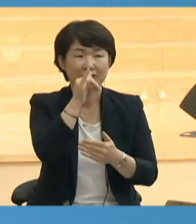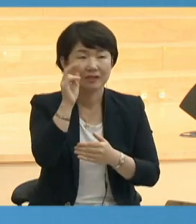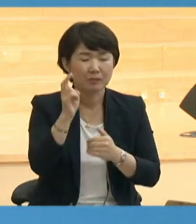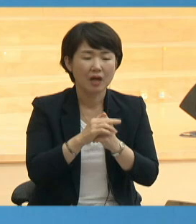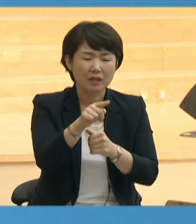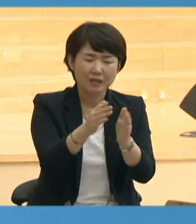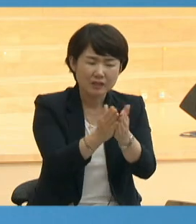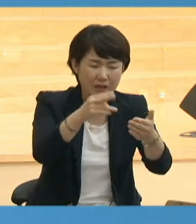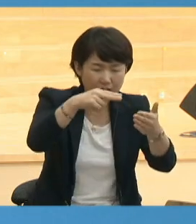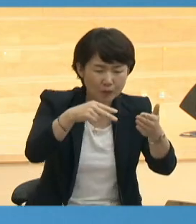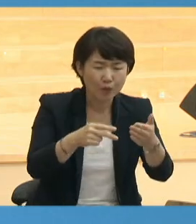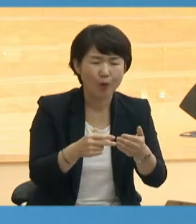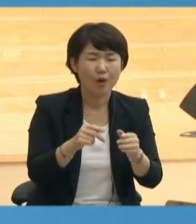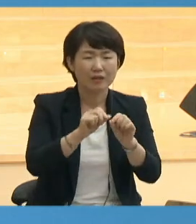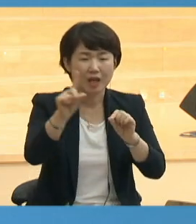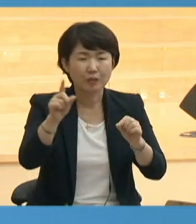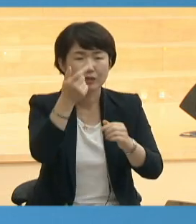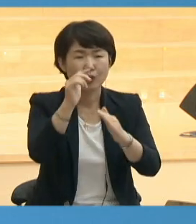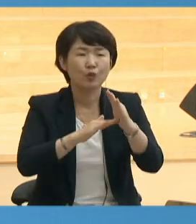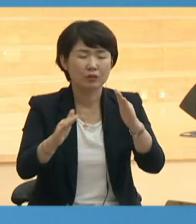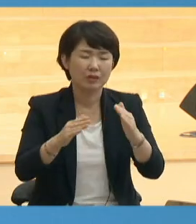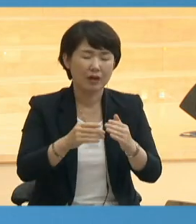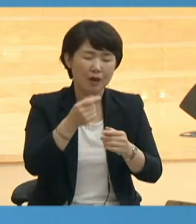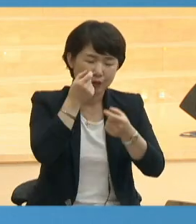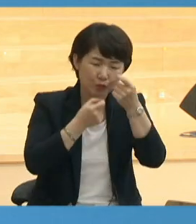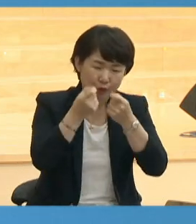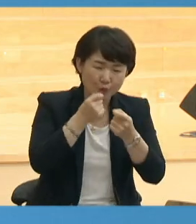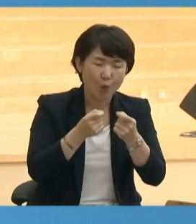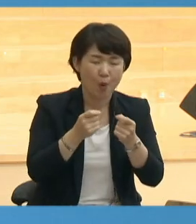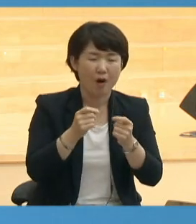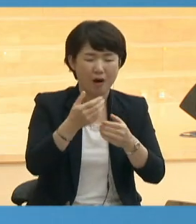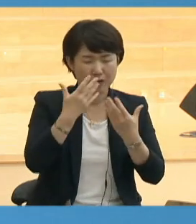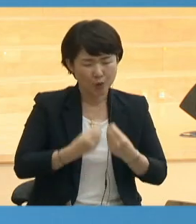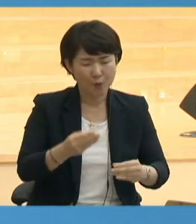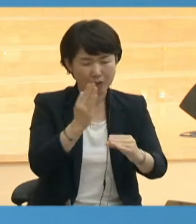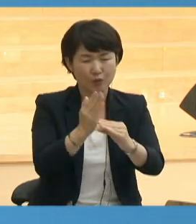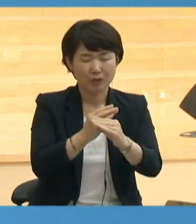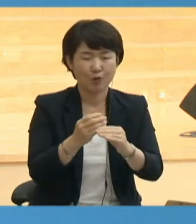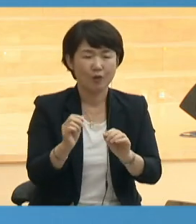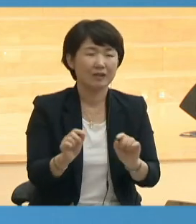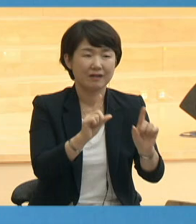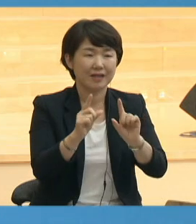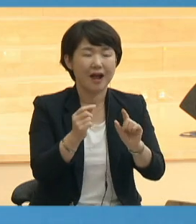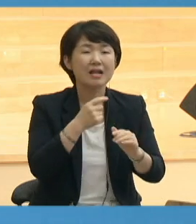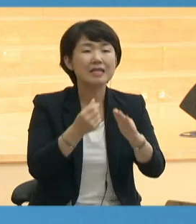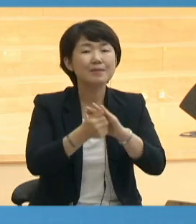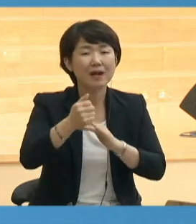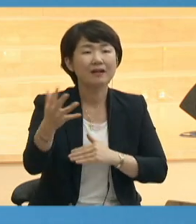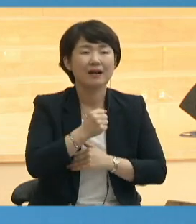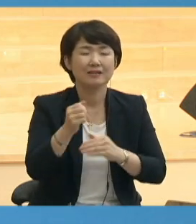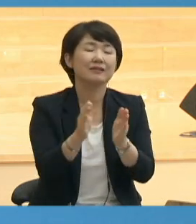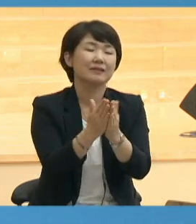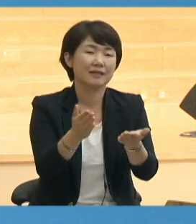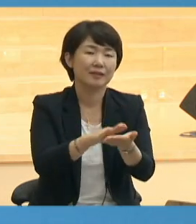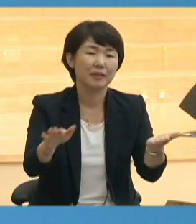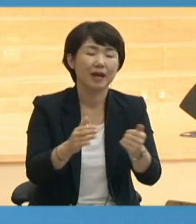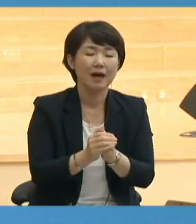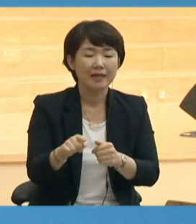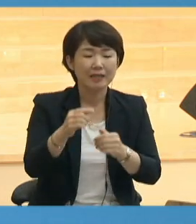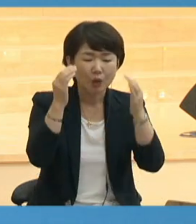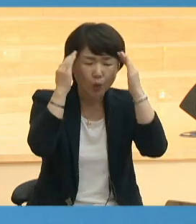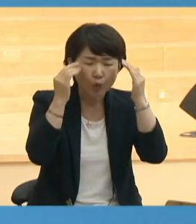흘리고 절망의 자리에서 다시 한번 살 힘과 용기를 얻는 그런 책이었어요 헌데 여러분 이 고통에는 뜻이